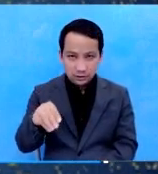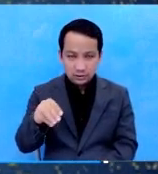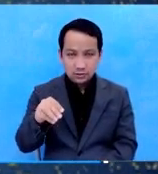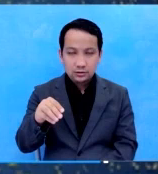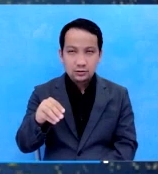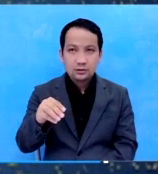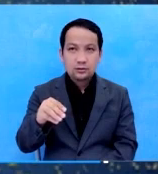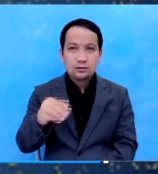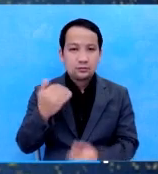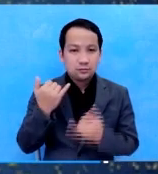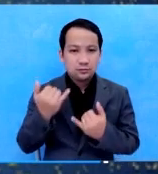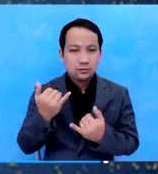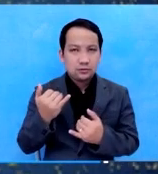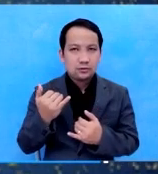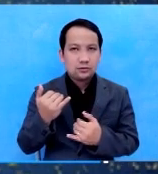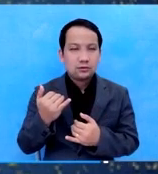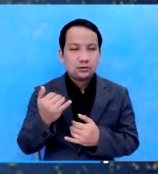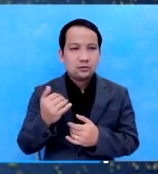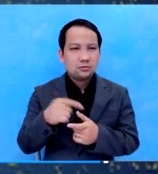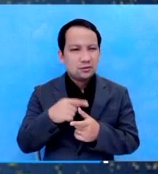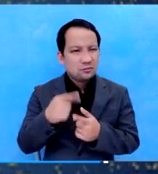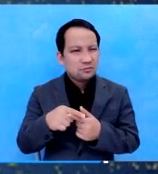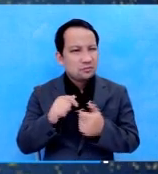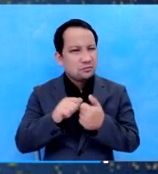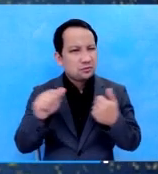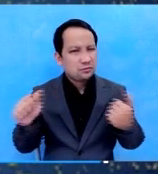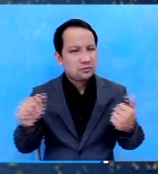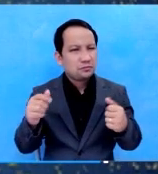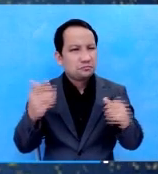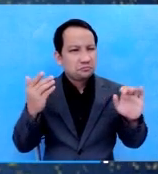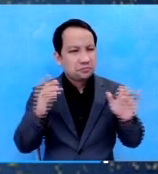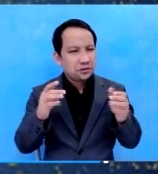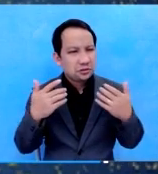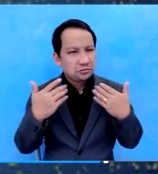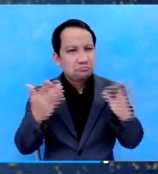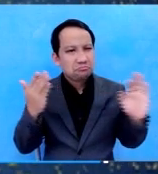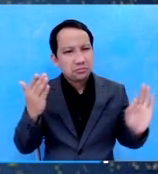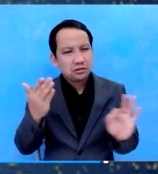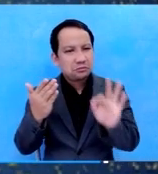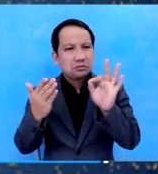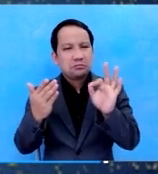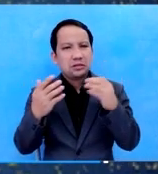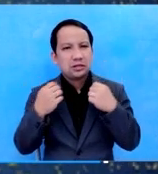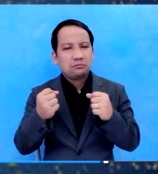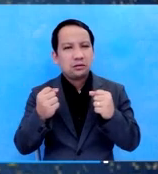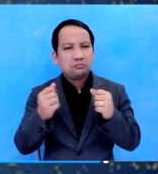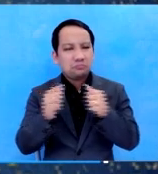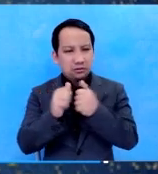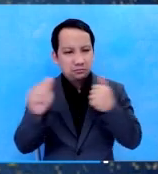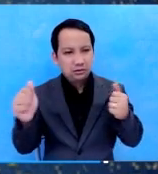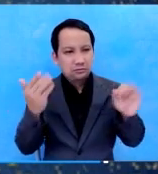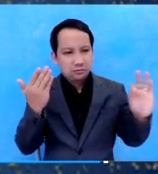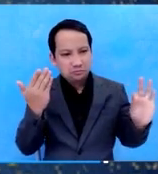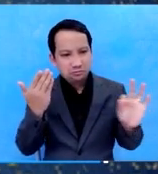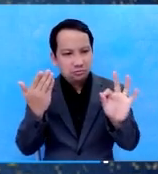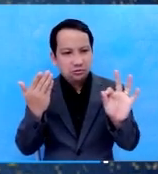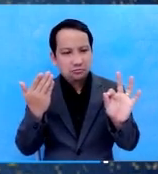ngayon, although malayo pa siya at maaaring lumakas, no? habang papalapit siya dito